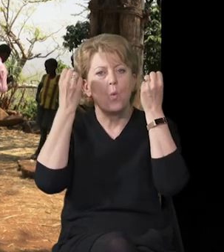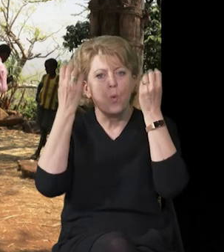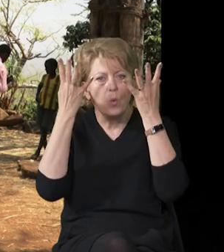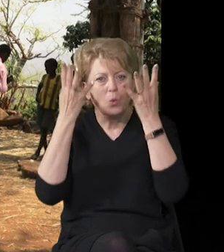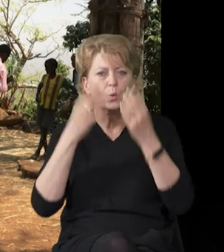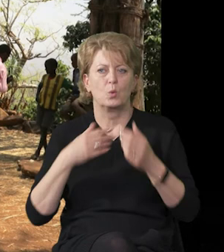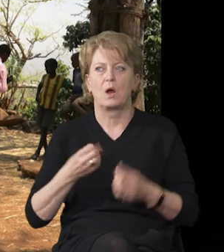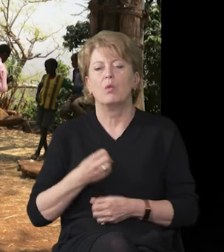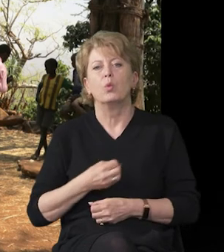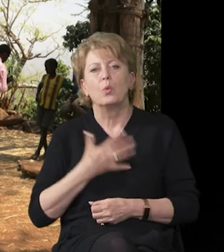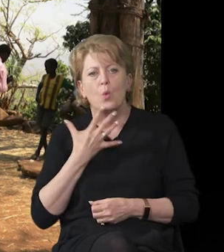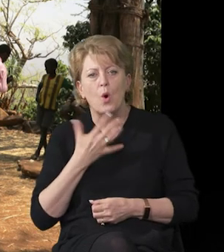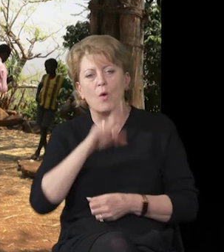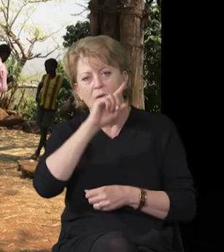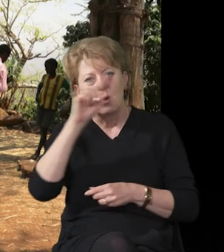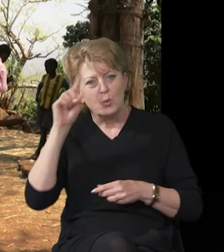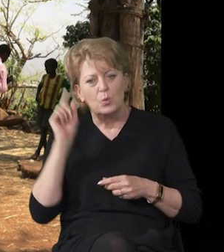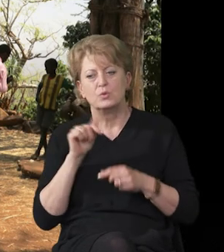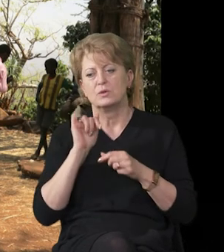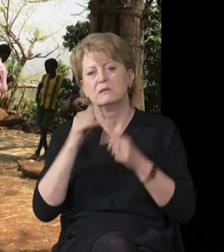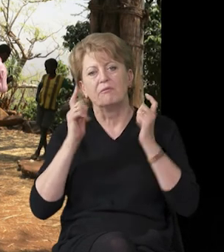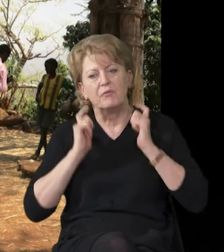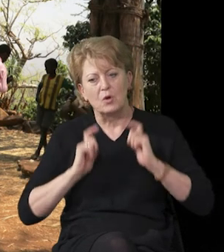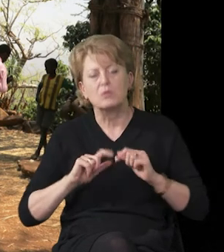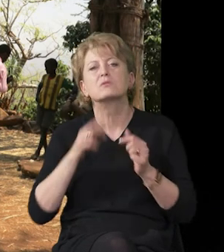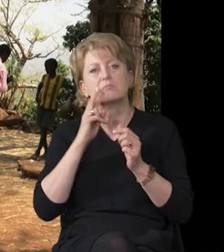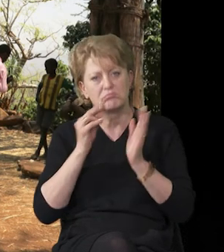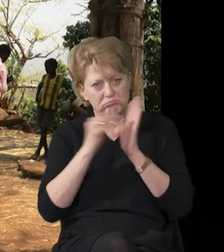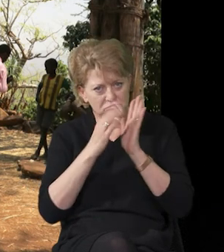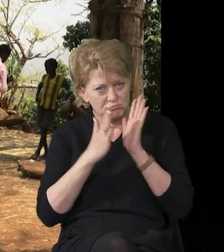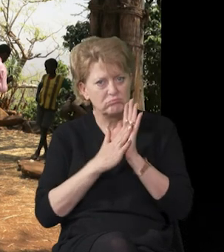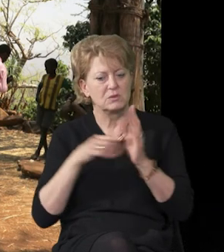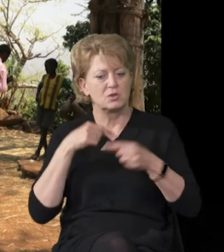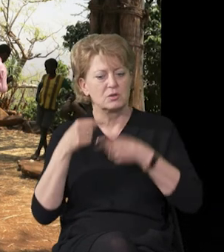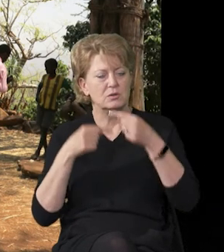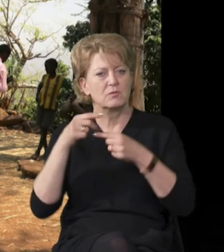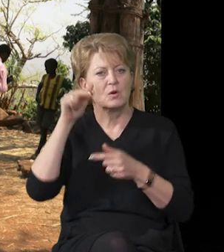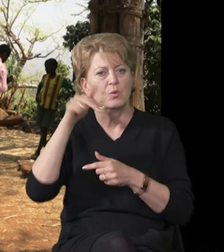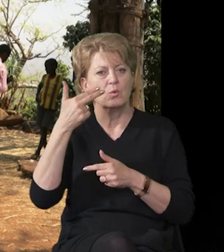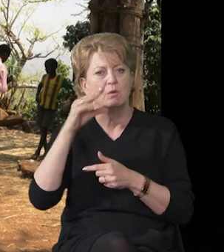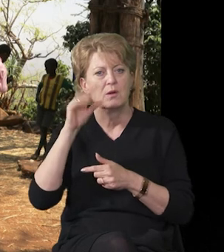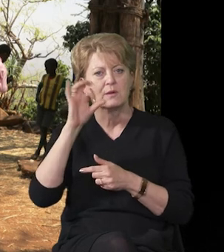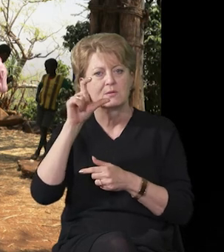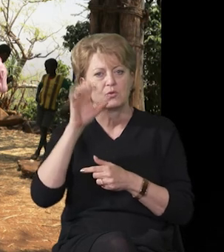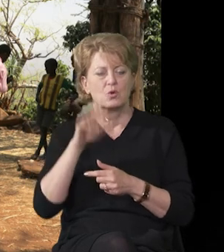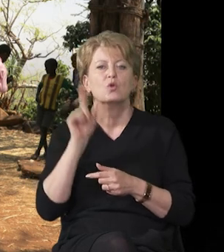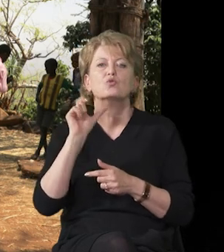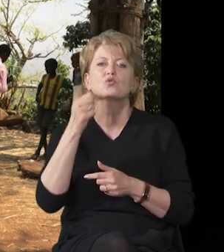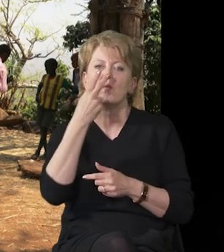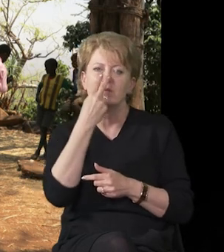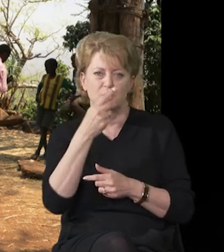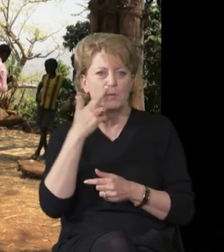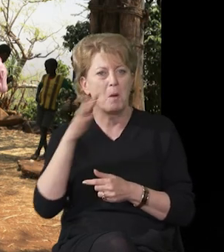wioski wpisane są na listę dziedzictwa UNESCO. To, co widać tutaj po prawej stronie kadru, takie pnie